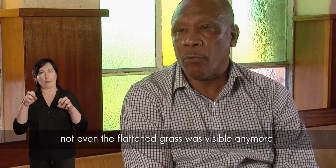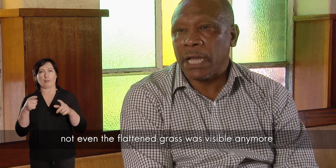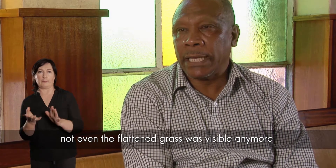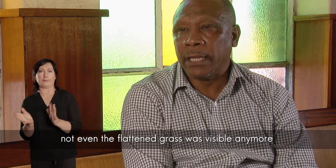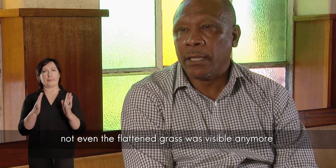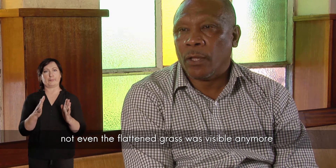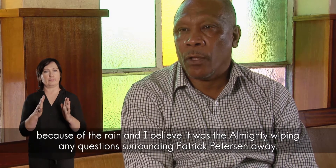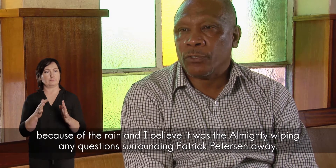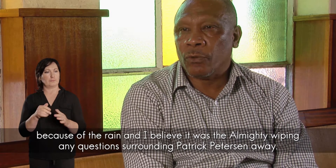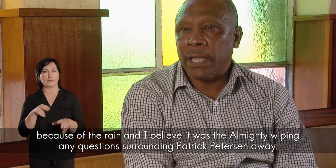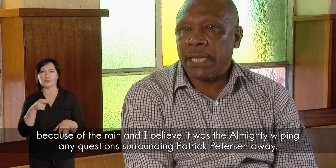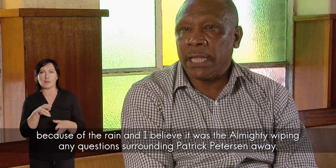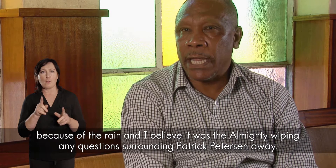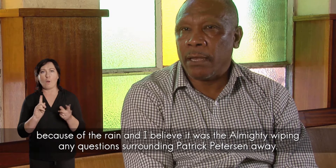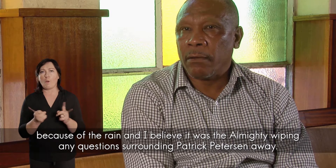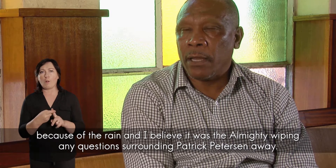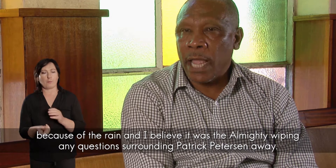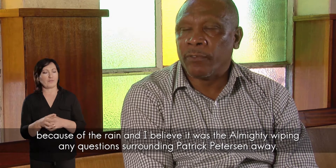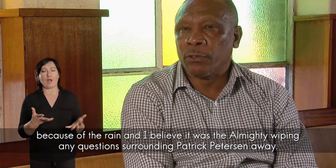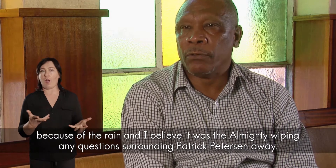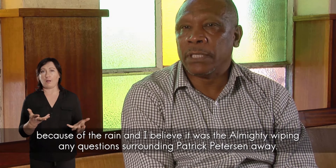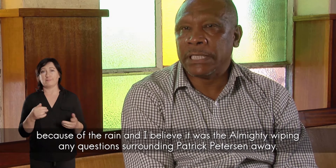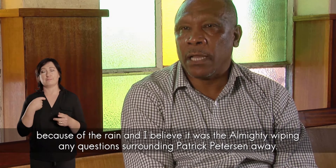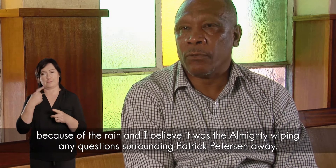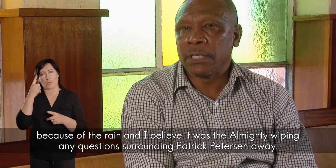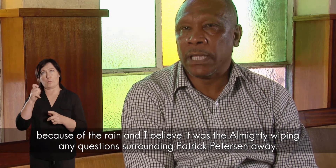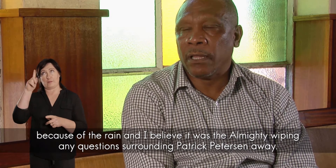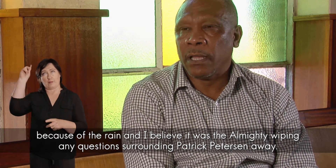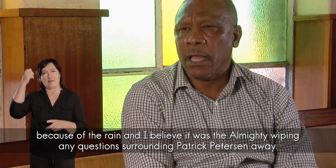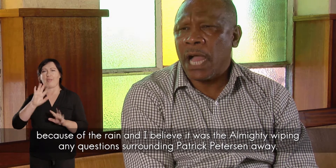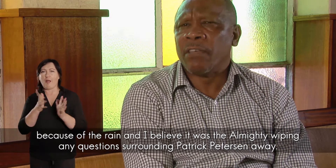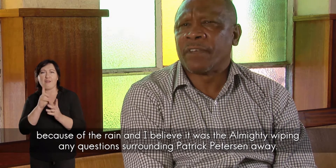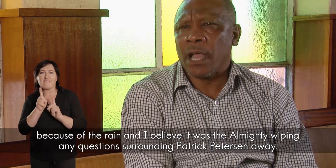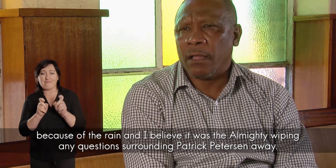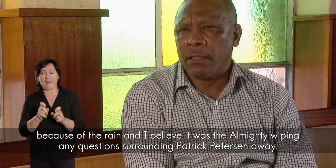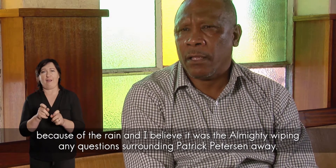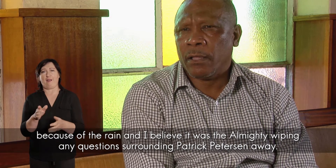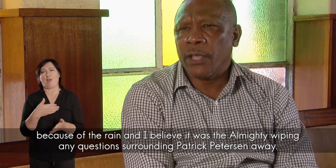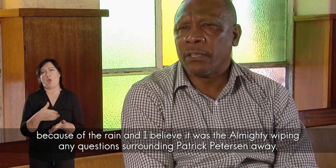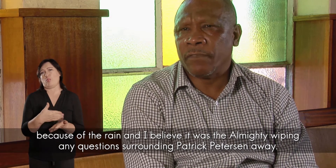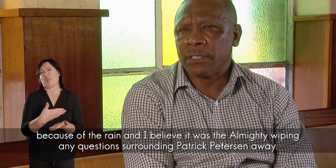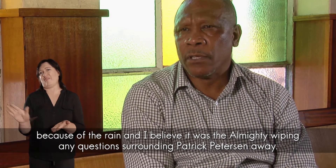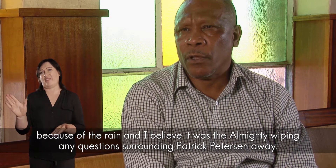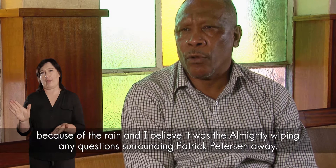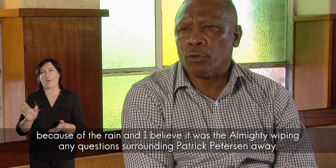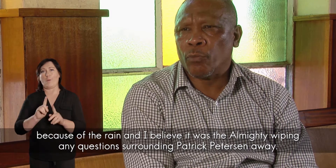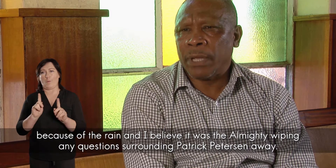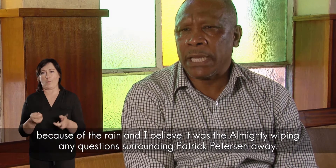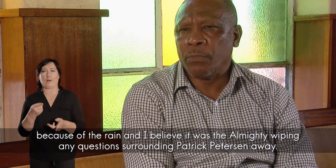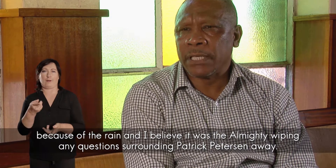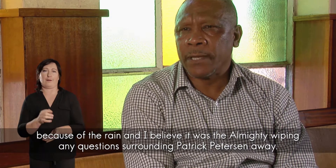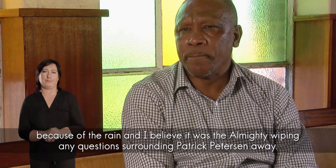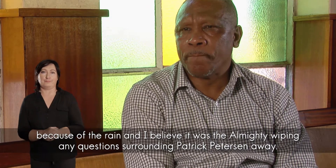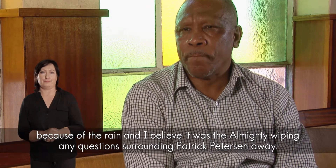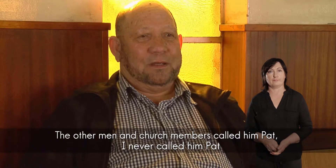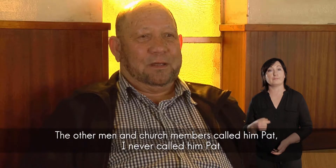was sigtbaar nie so het die reen en ek wil geloof dit is die allerhoogste alle vraag uitgewis rondom Patrick